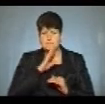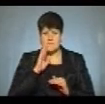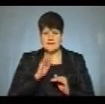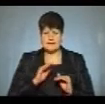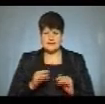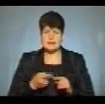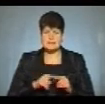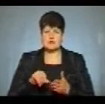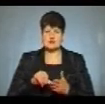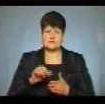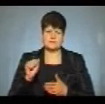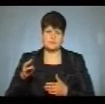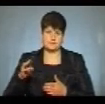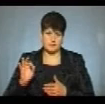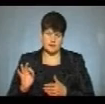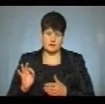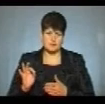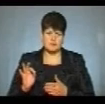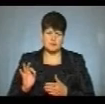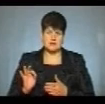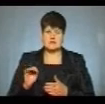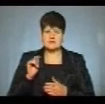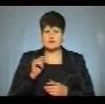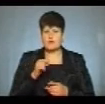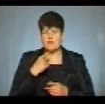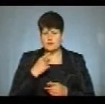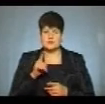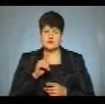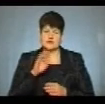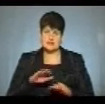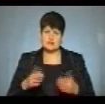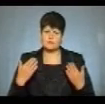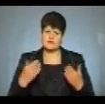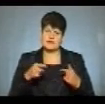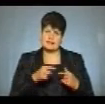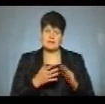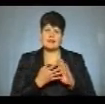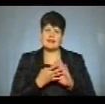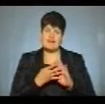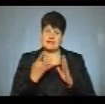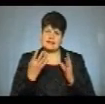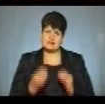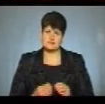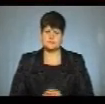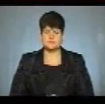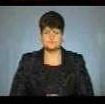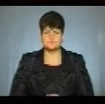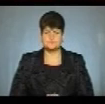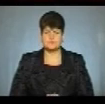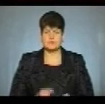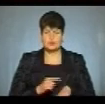війни, розповів організатор поїздки Василь Конько. За його словами, діти відпочивали там 9 днів. На